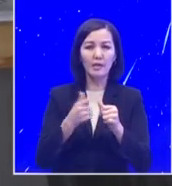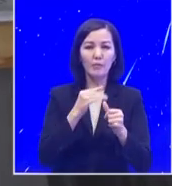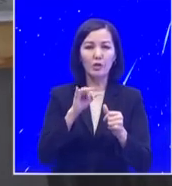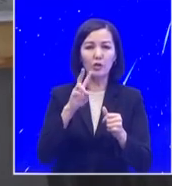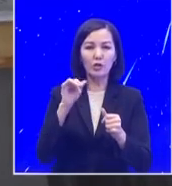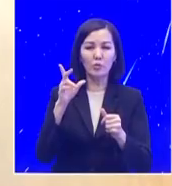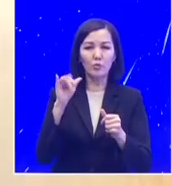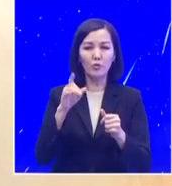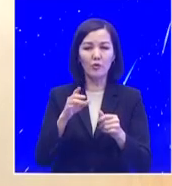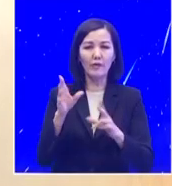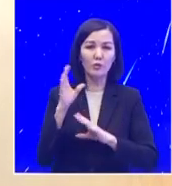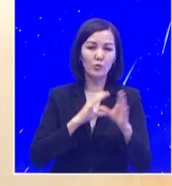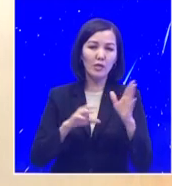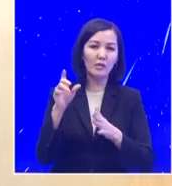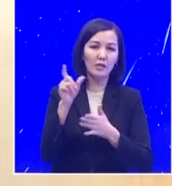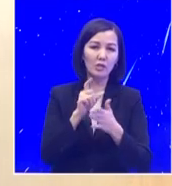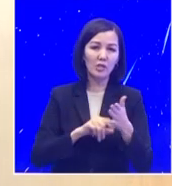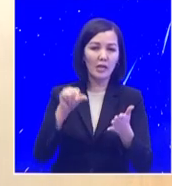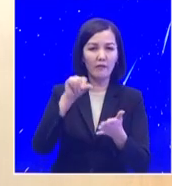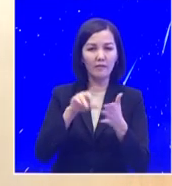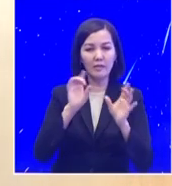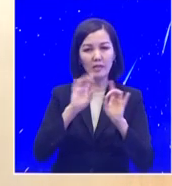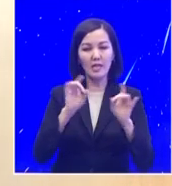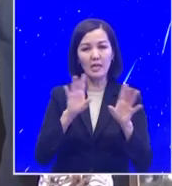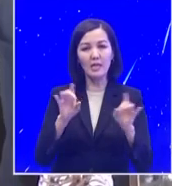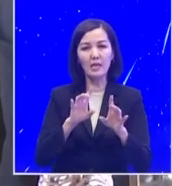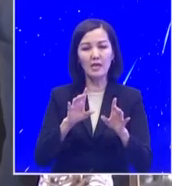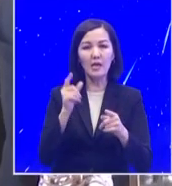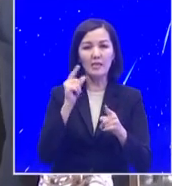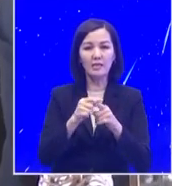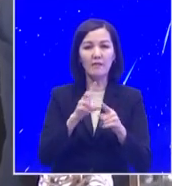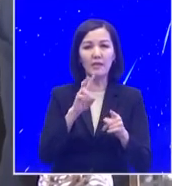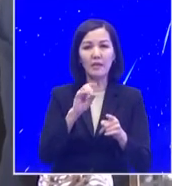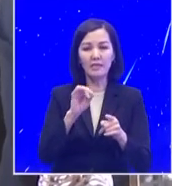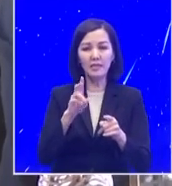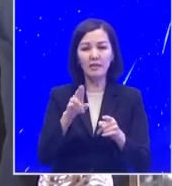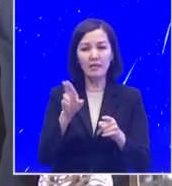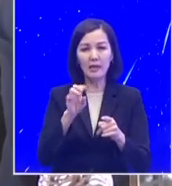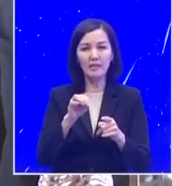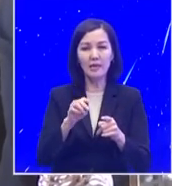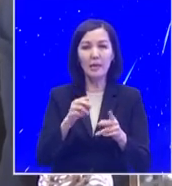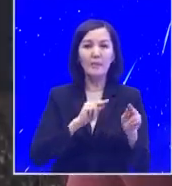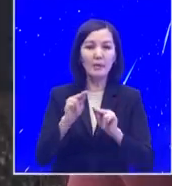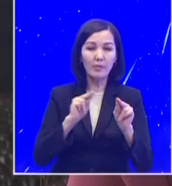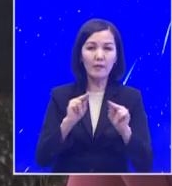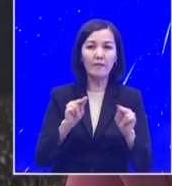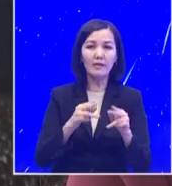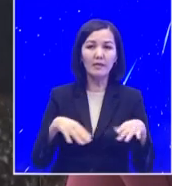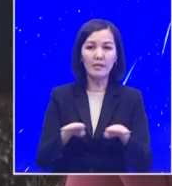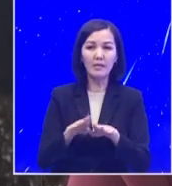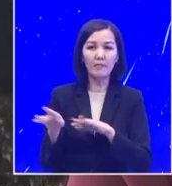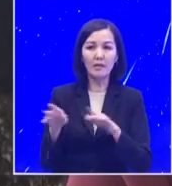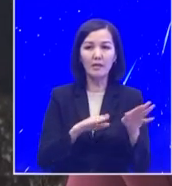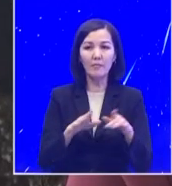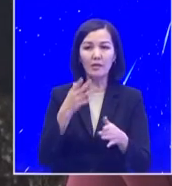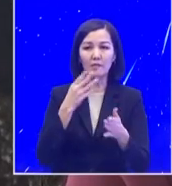Ильяса Жансугурова. Студенты читали стихи великого акына и рассказывали его слова назидания. По словам преподавателей вуза, данное мероприятие